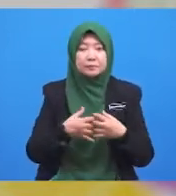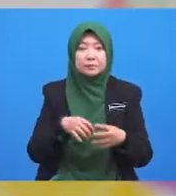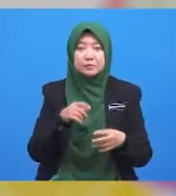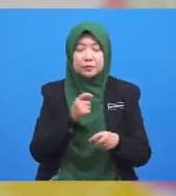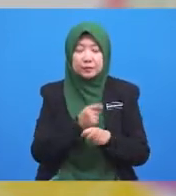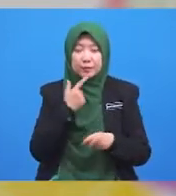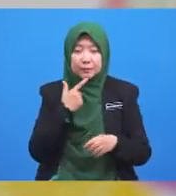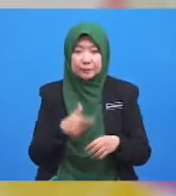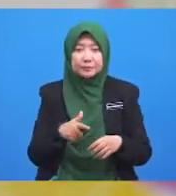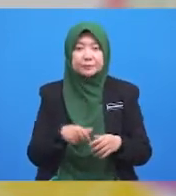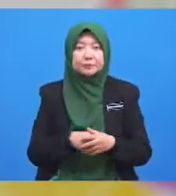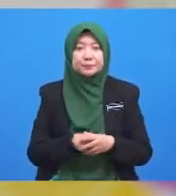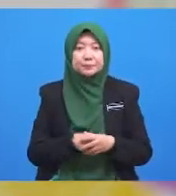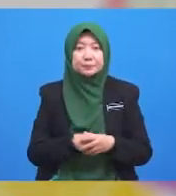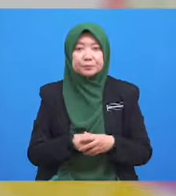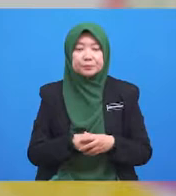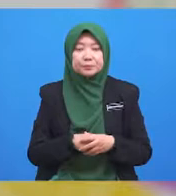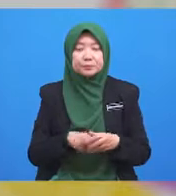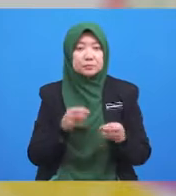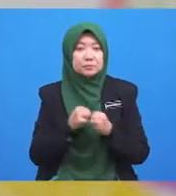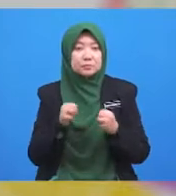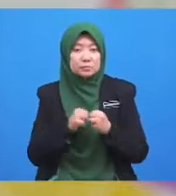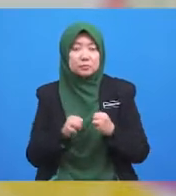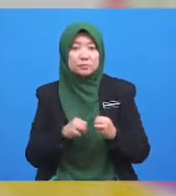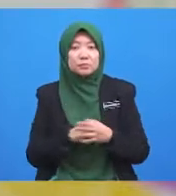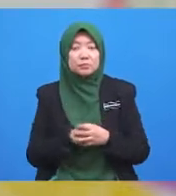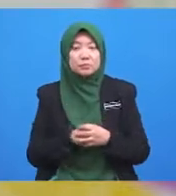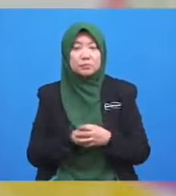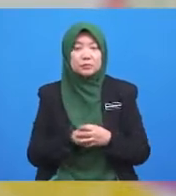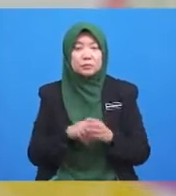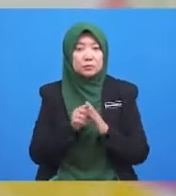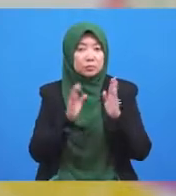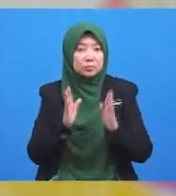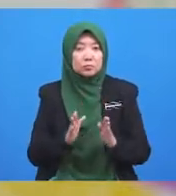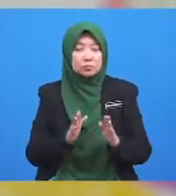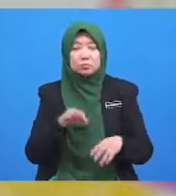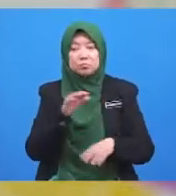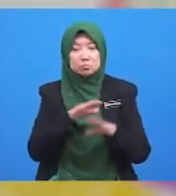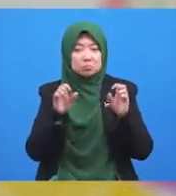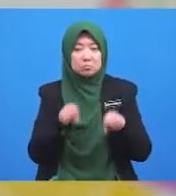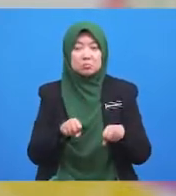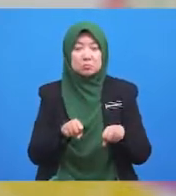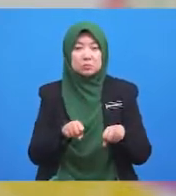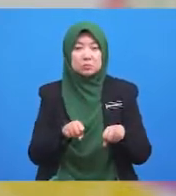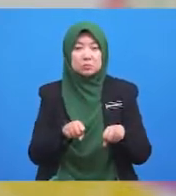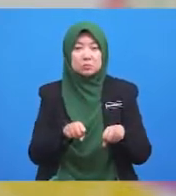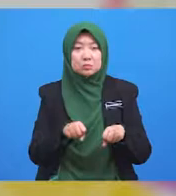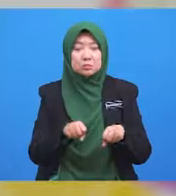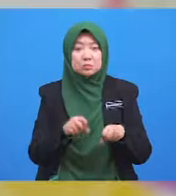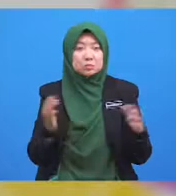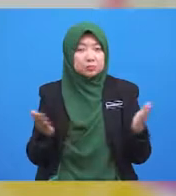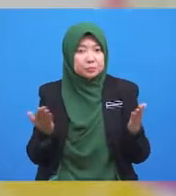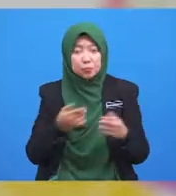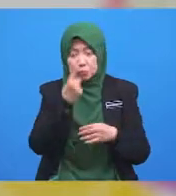lama. Indikasi kontra adalah keadaan di mana seseorang tidak dibenarkan atau tidak